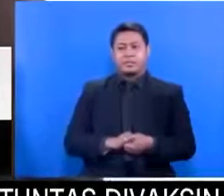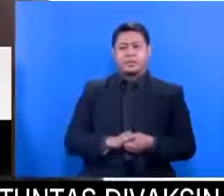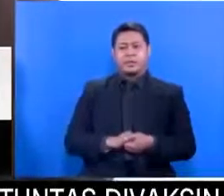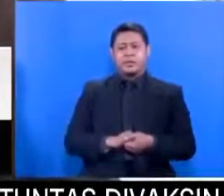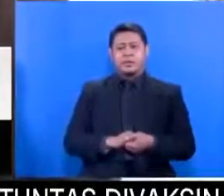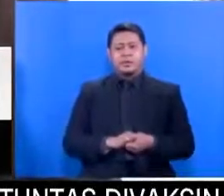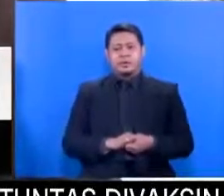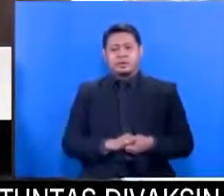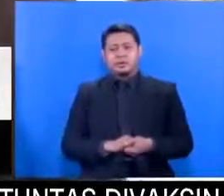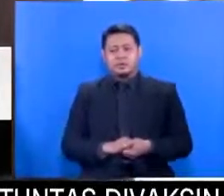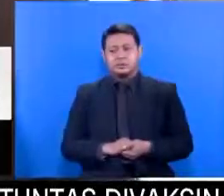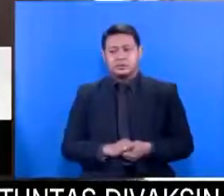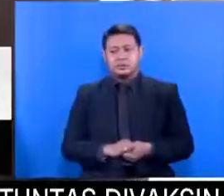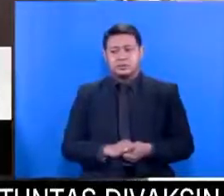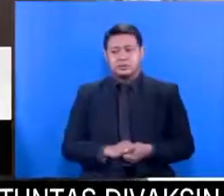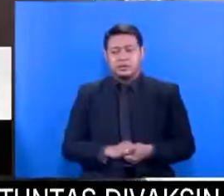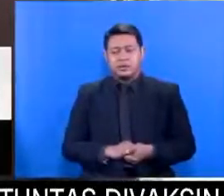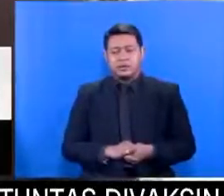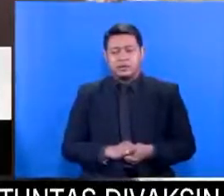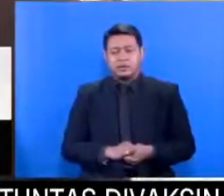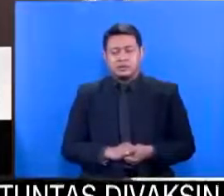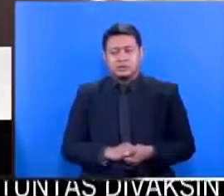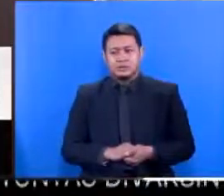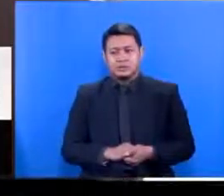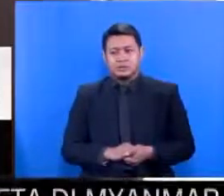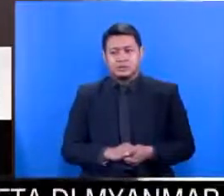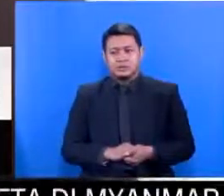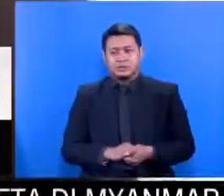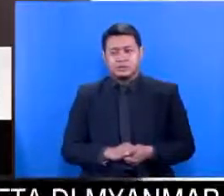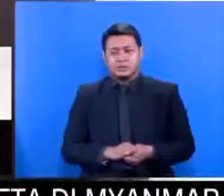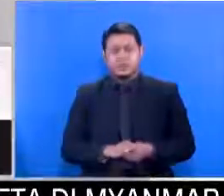Kita tahu bahwa ada acara begini, pasti datang semua.